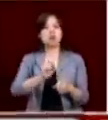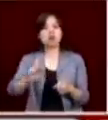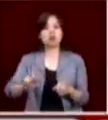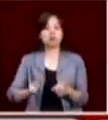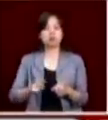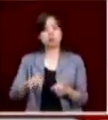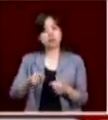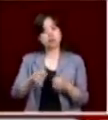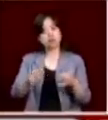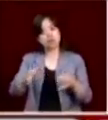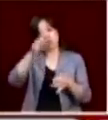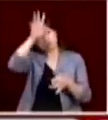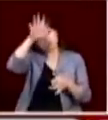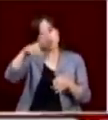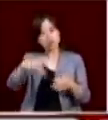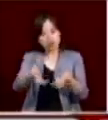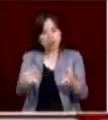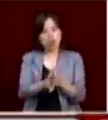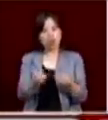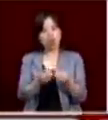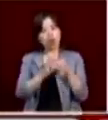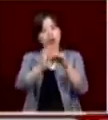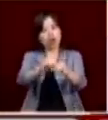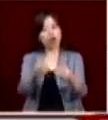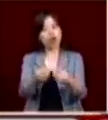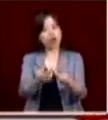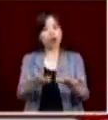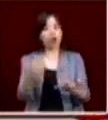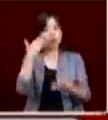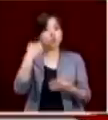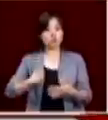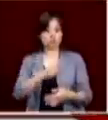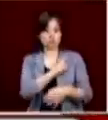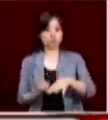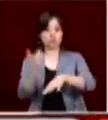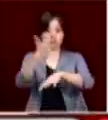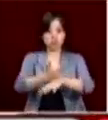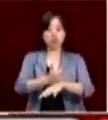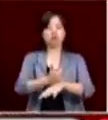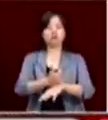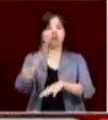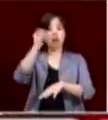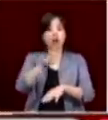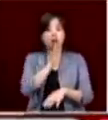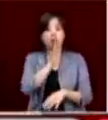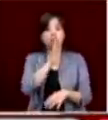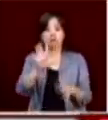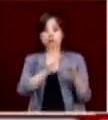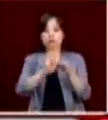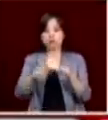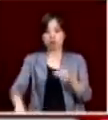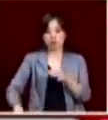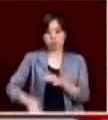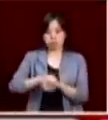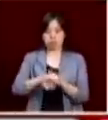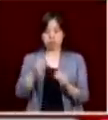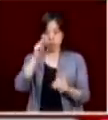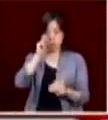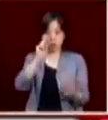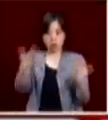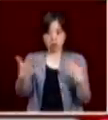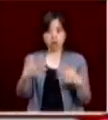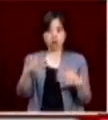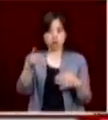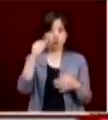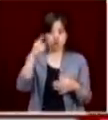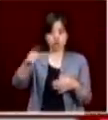这个党这个团体难免要维持，所以我若做党主席，有关这种有明白规定哦，你该